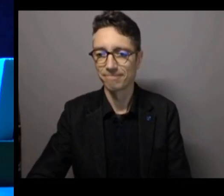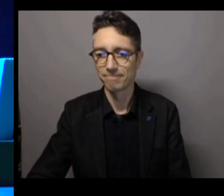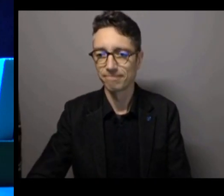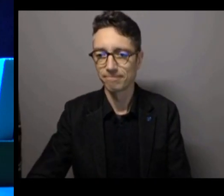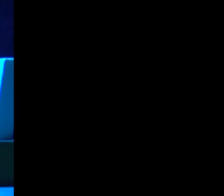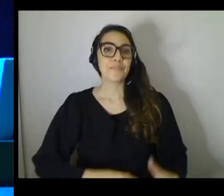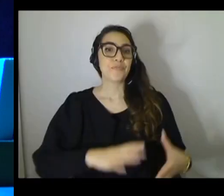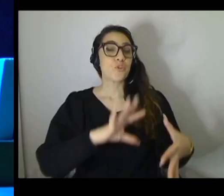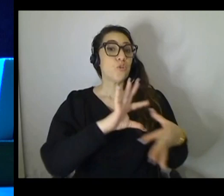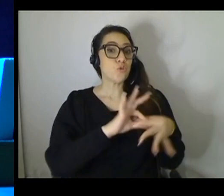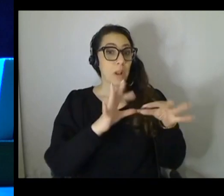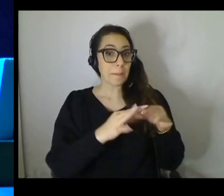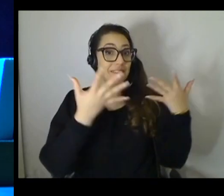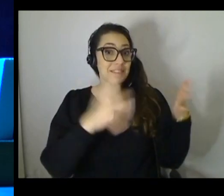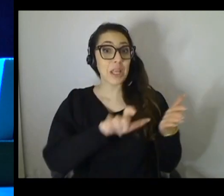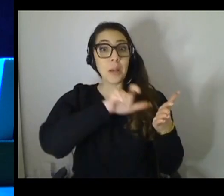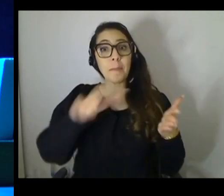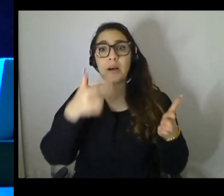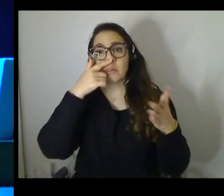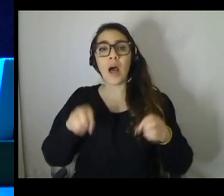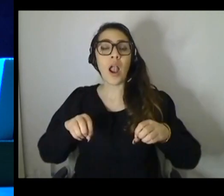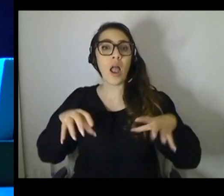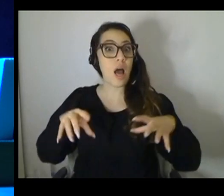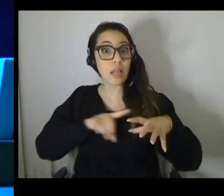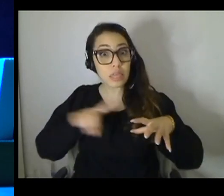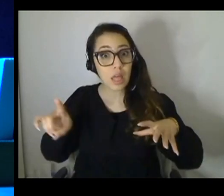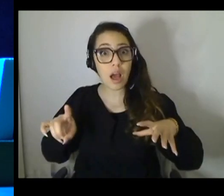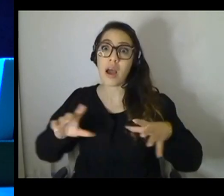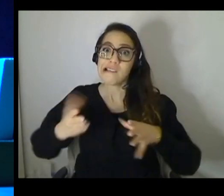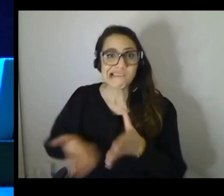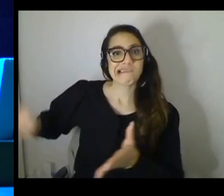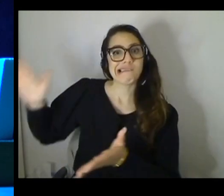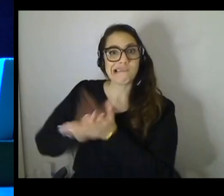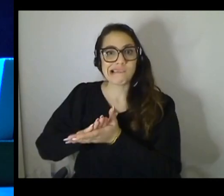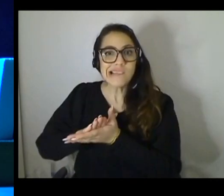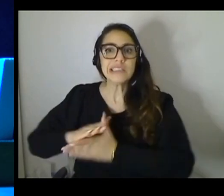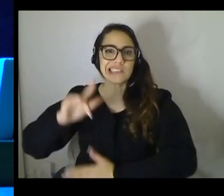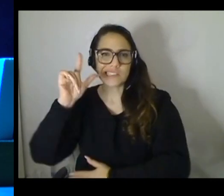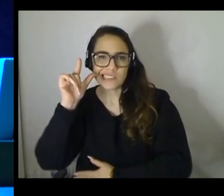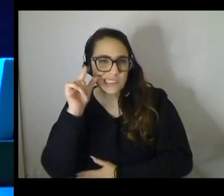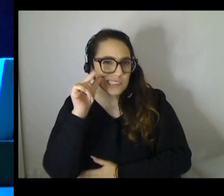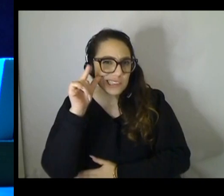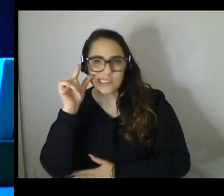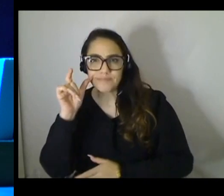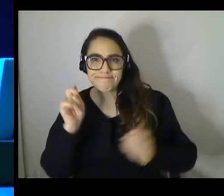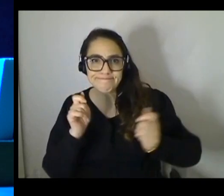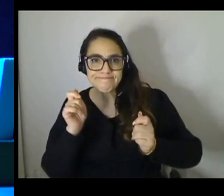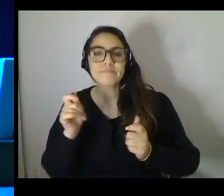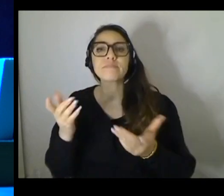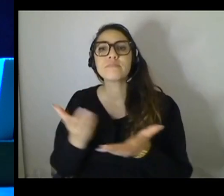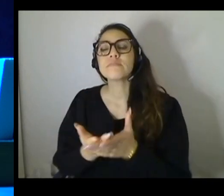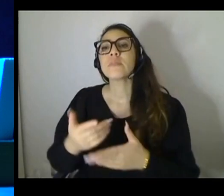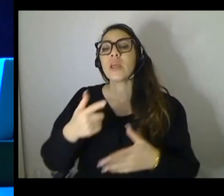moment de relâche, ce doit être le moment où nous redoublerons de vigilance. Lors des comités de mobilité, les COMOB,